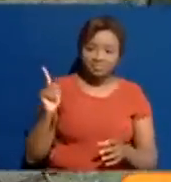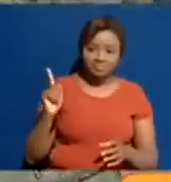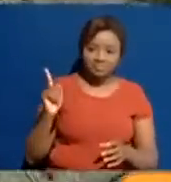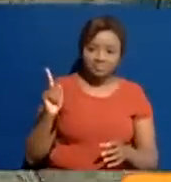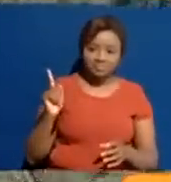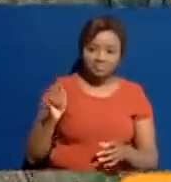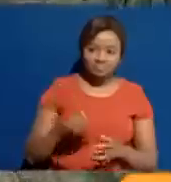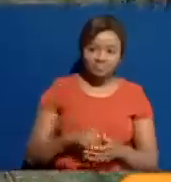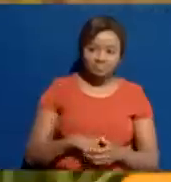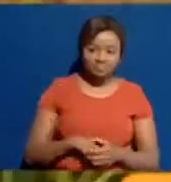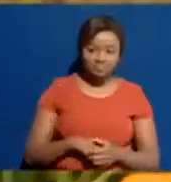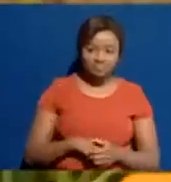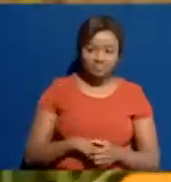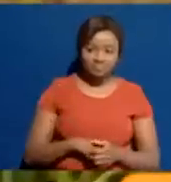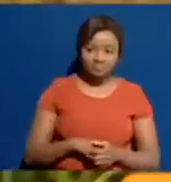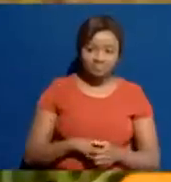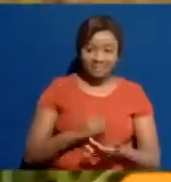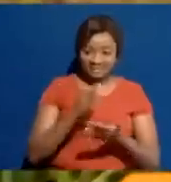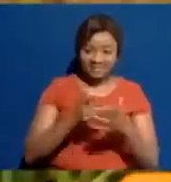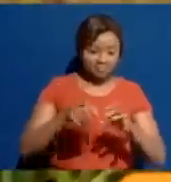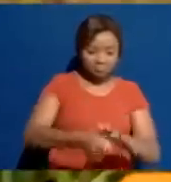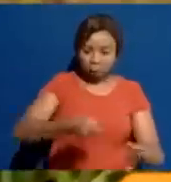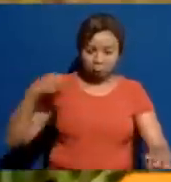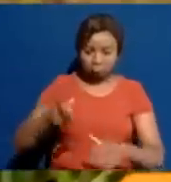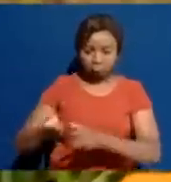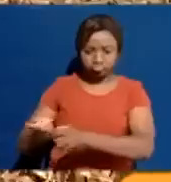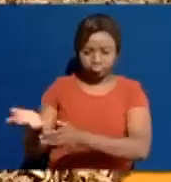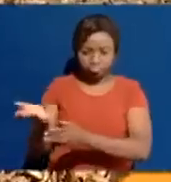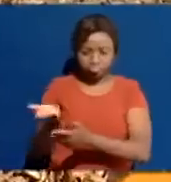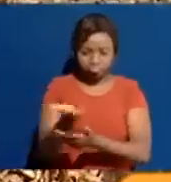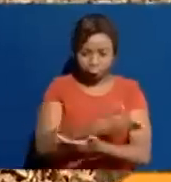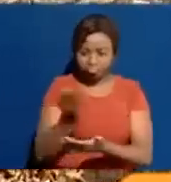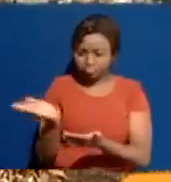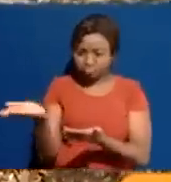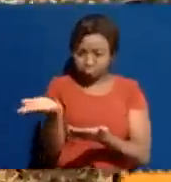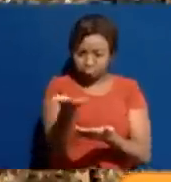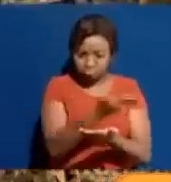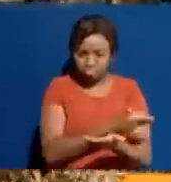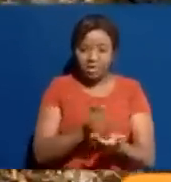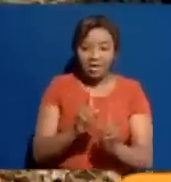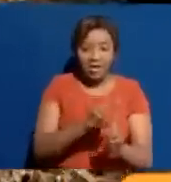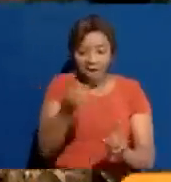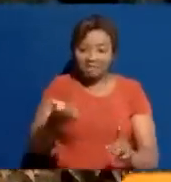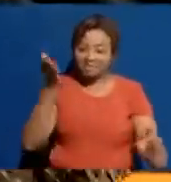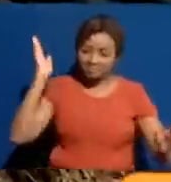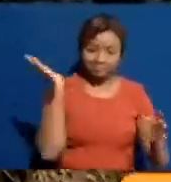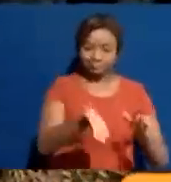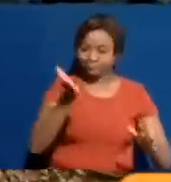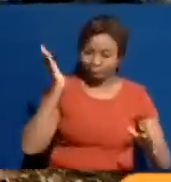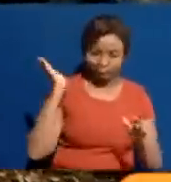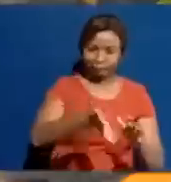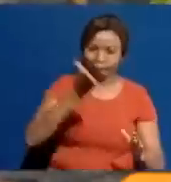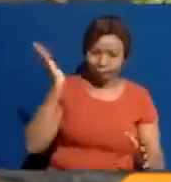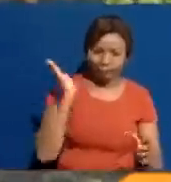Mengine ikiwa imekatwa kwa kutumia msumeno, huku miti kadhaa ikiwa imengolewa na kuachwa kuharibika. Wavamizi hao